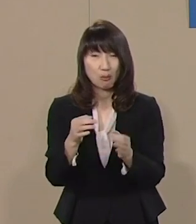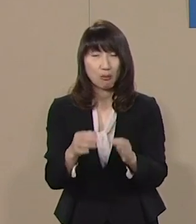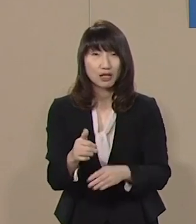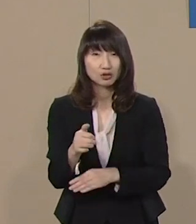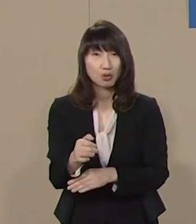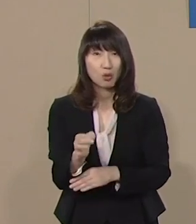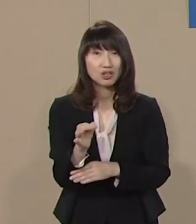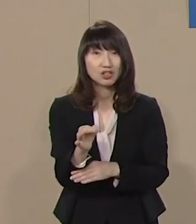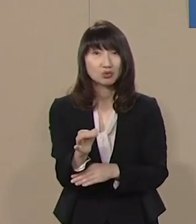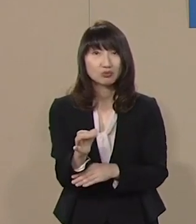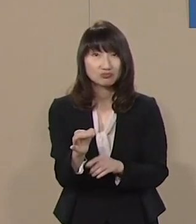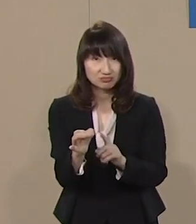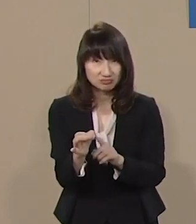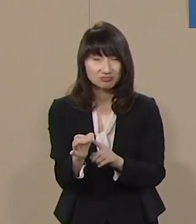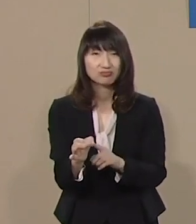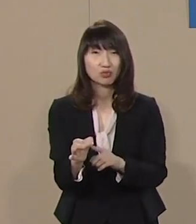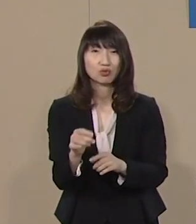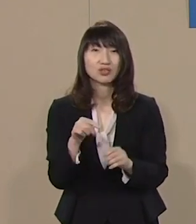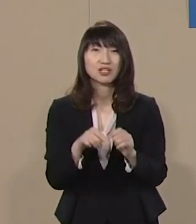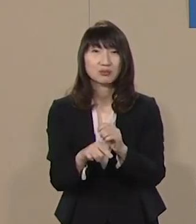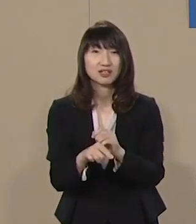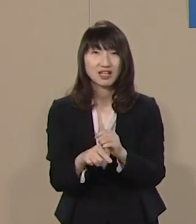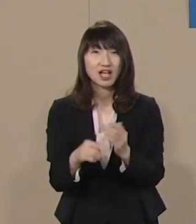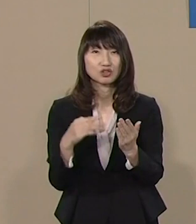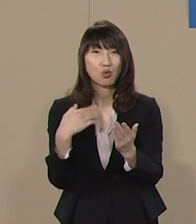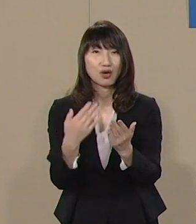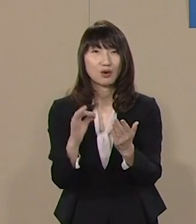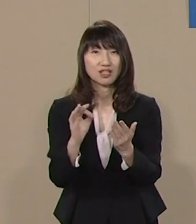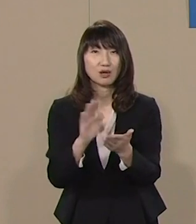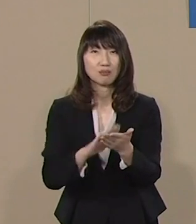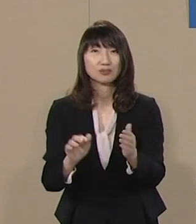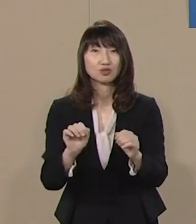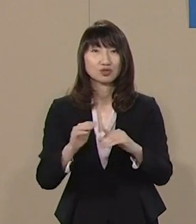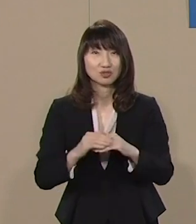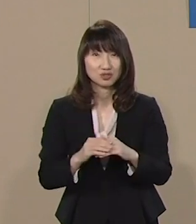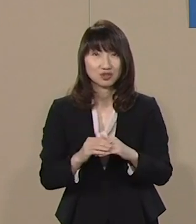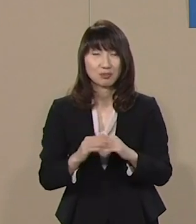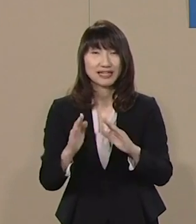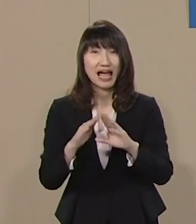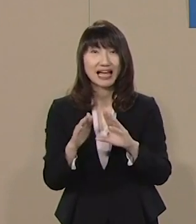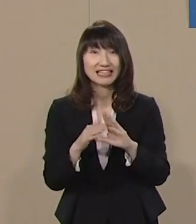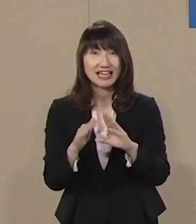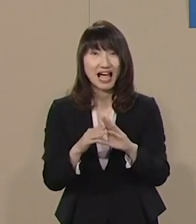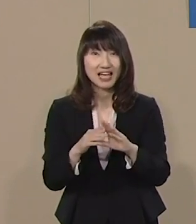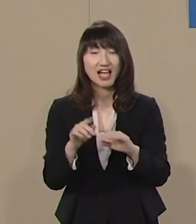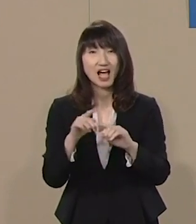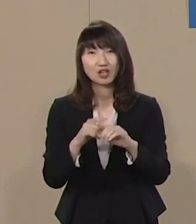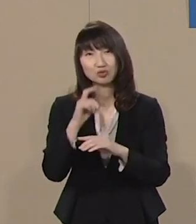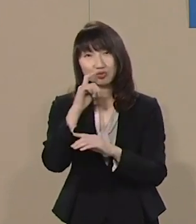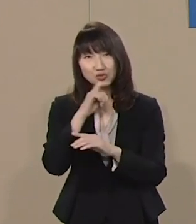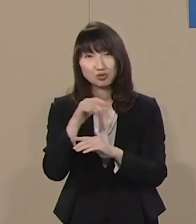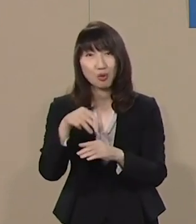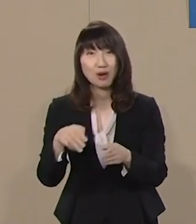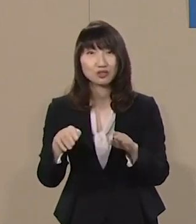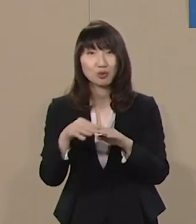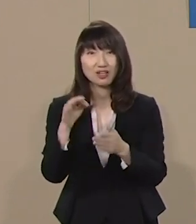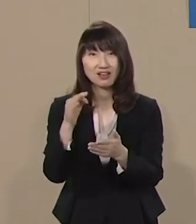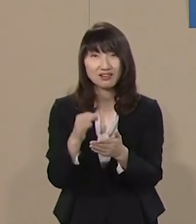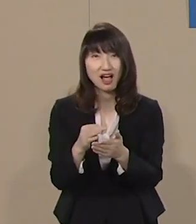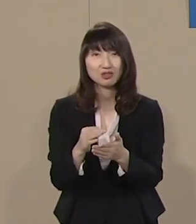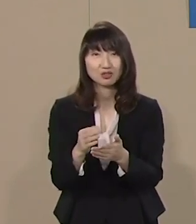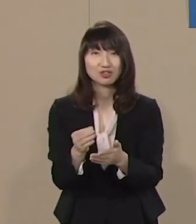て奨学金はチャラにします他にもあきや中古マンションを利用した安く住める家を増やす公的